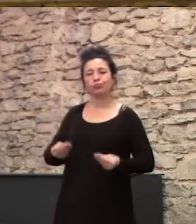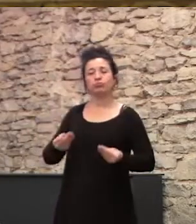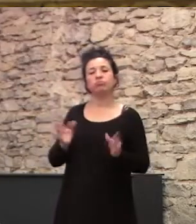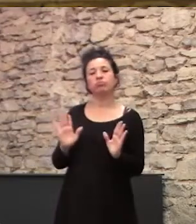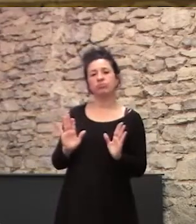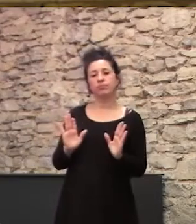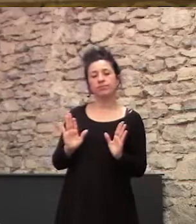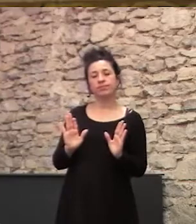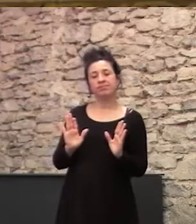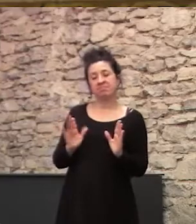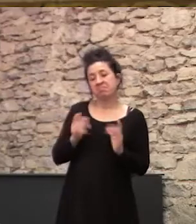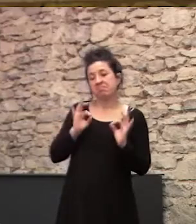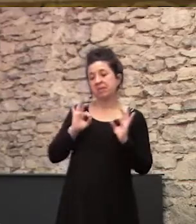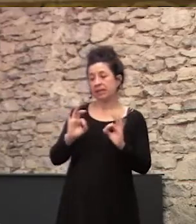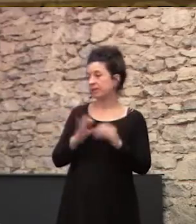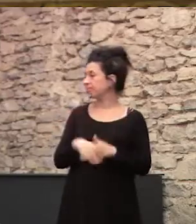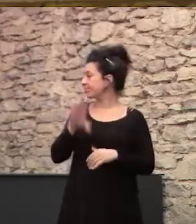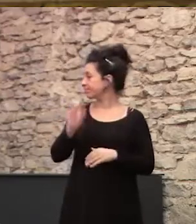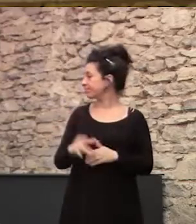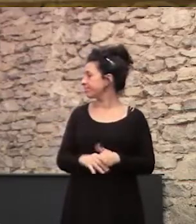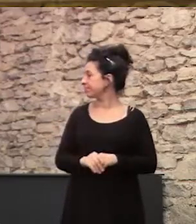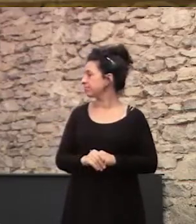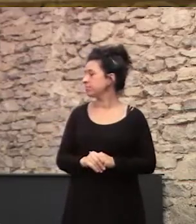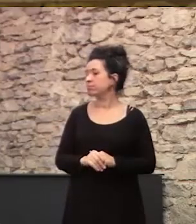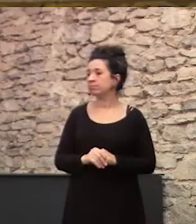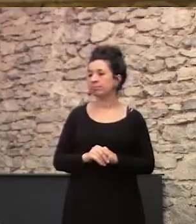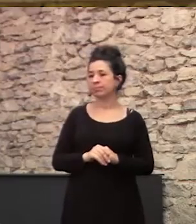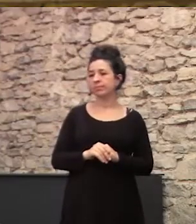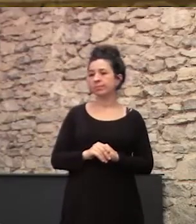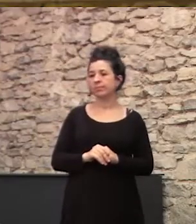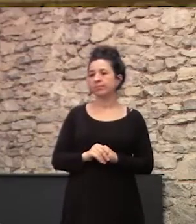horrelako gauzak. Bai.